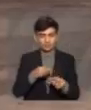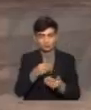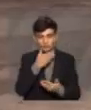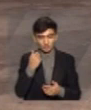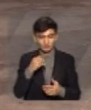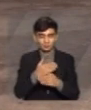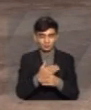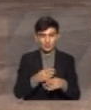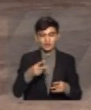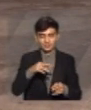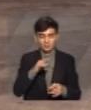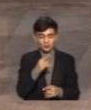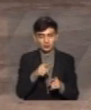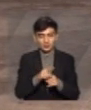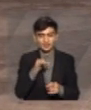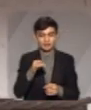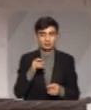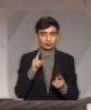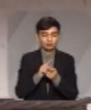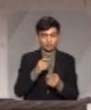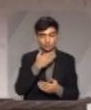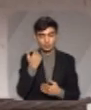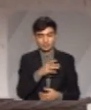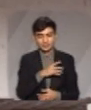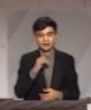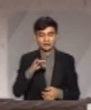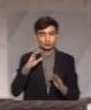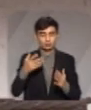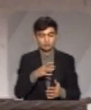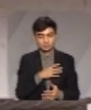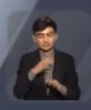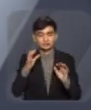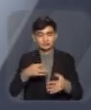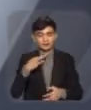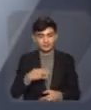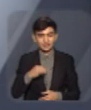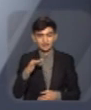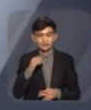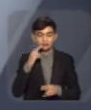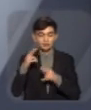видеться с детьми но после случившегося он забрал сына и обратился в полицию